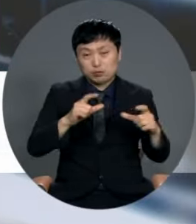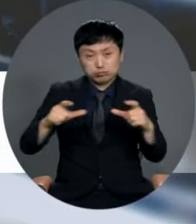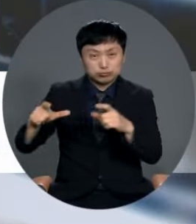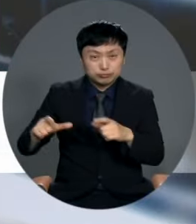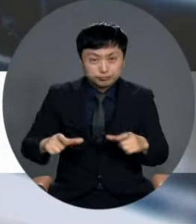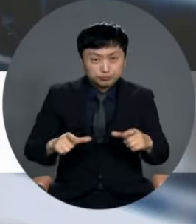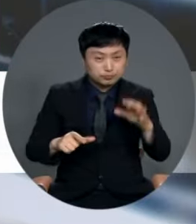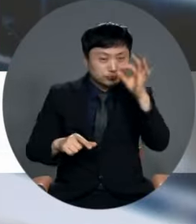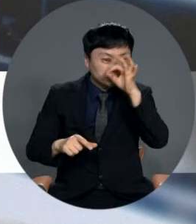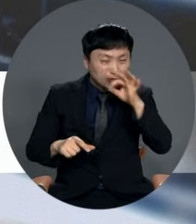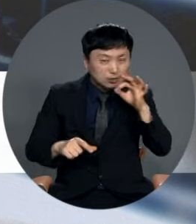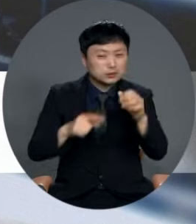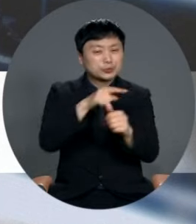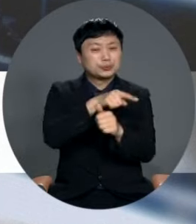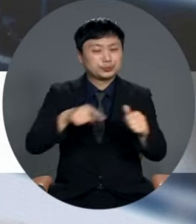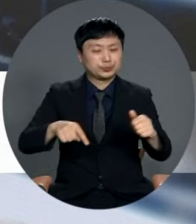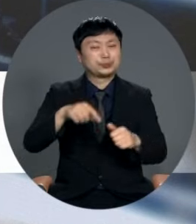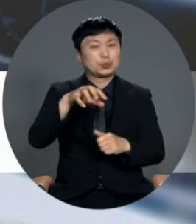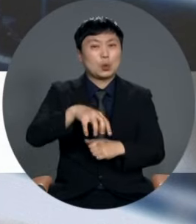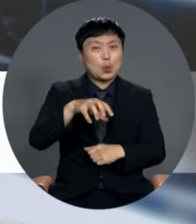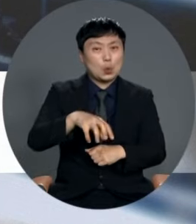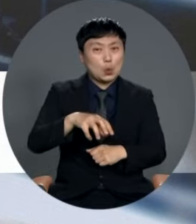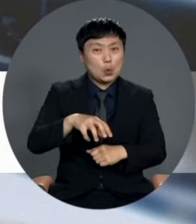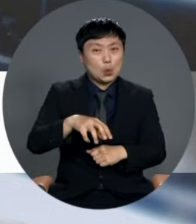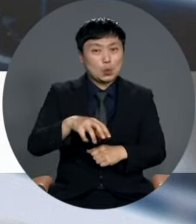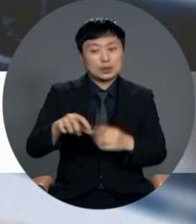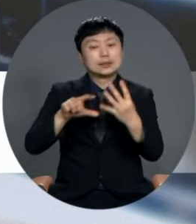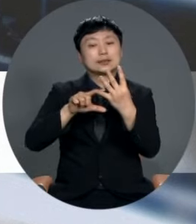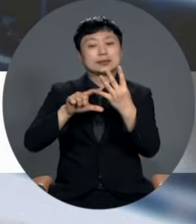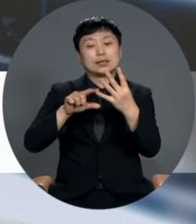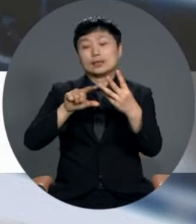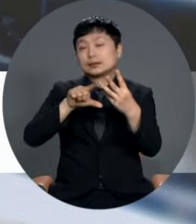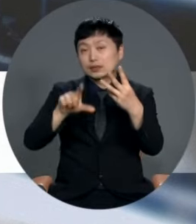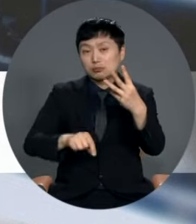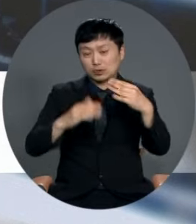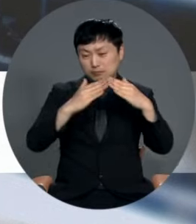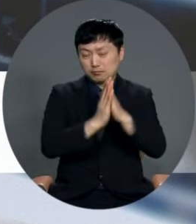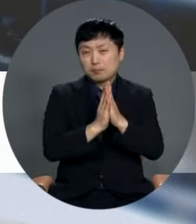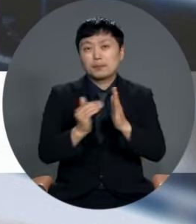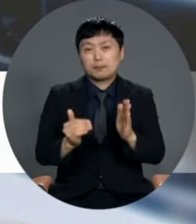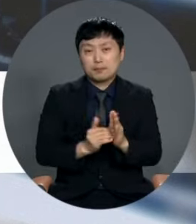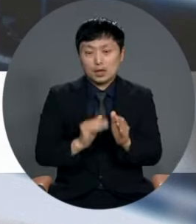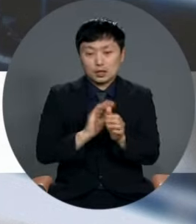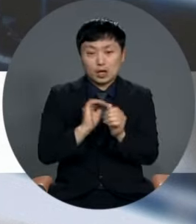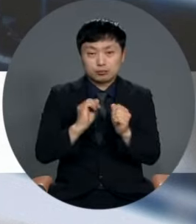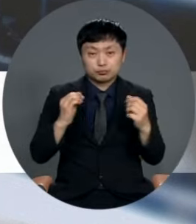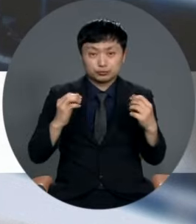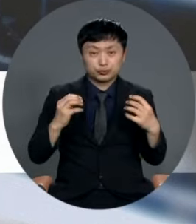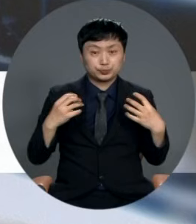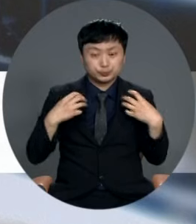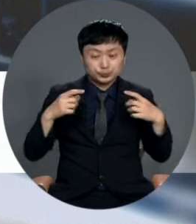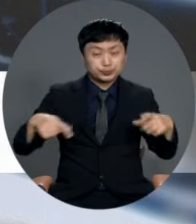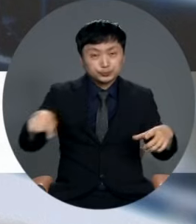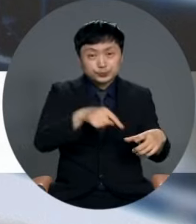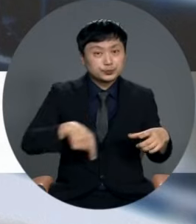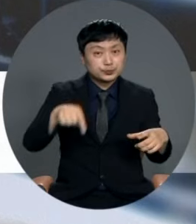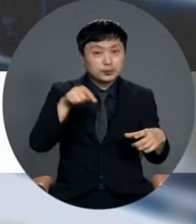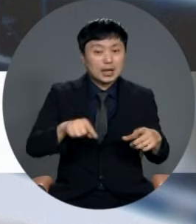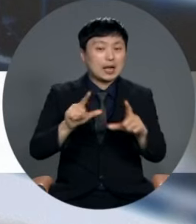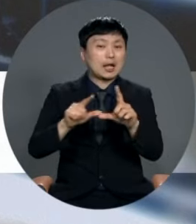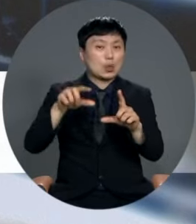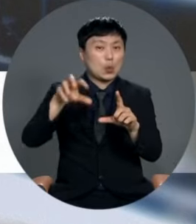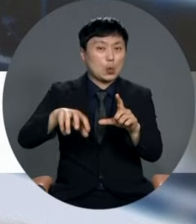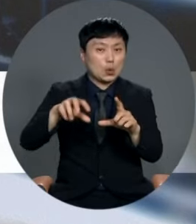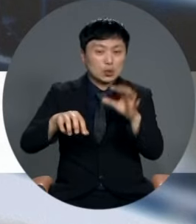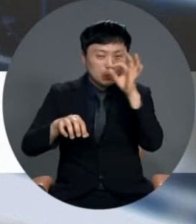유일하게 도축해온 대구 도축장이 지난달 문을 닫았습니다. 경상북도는 안동 축산물 공판장에 모돈